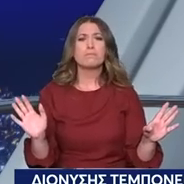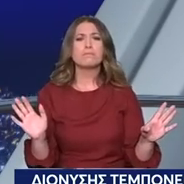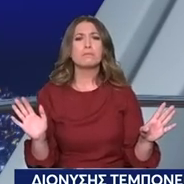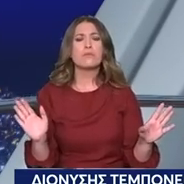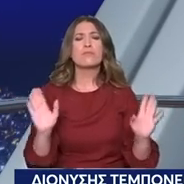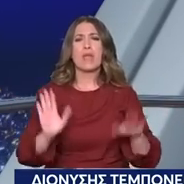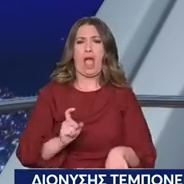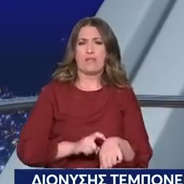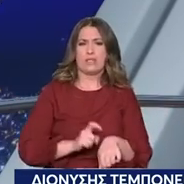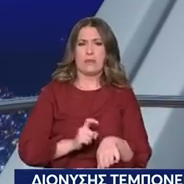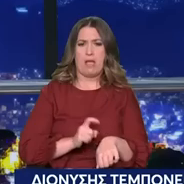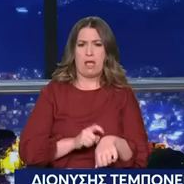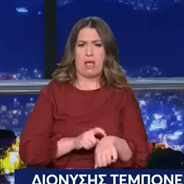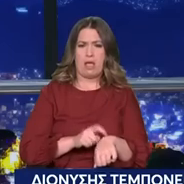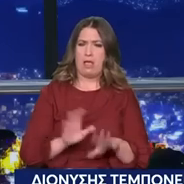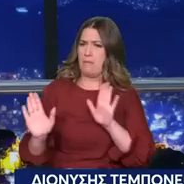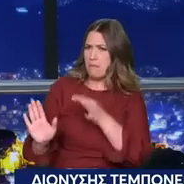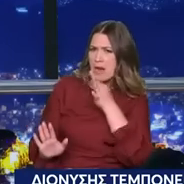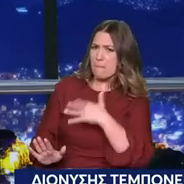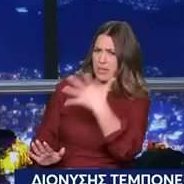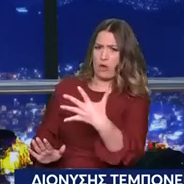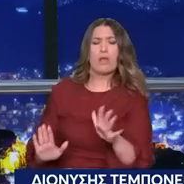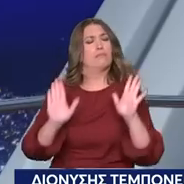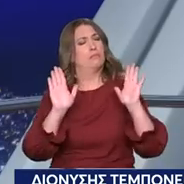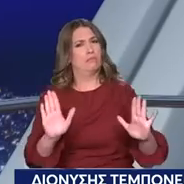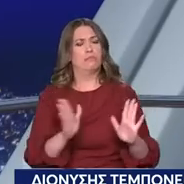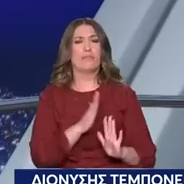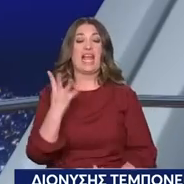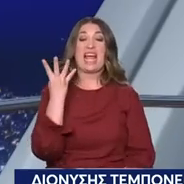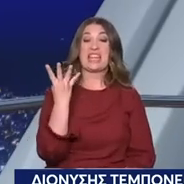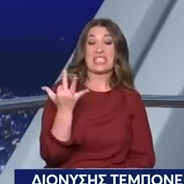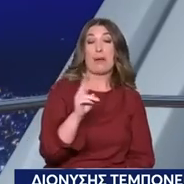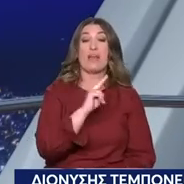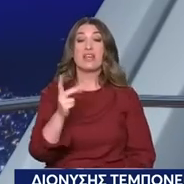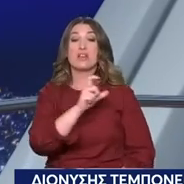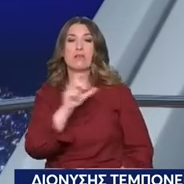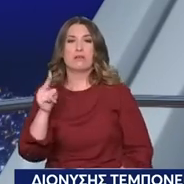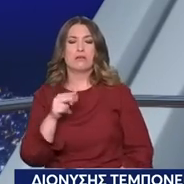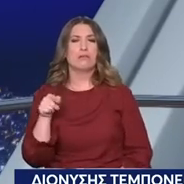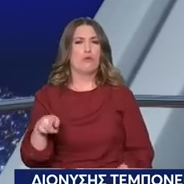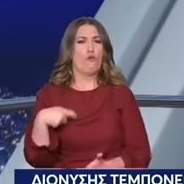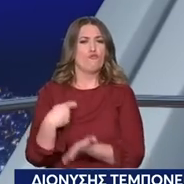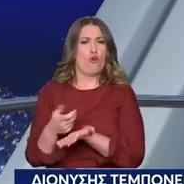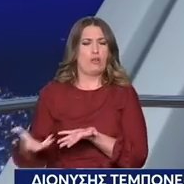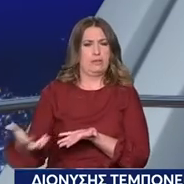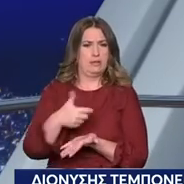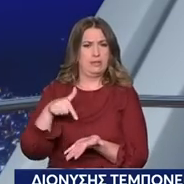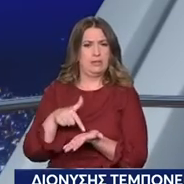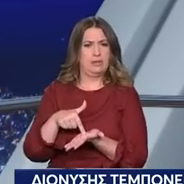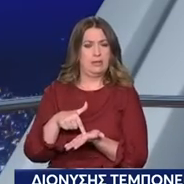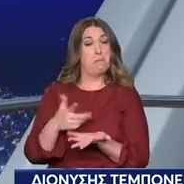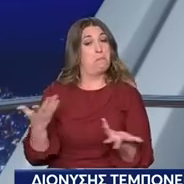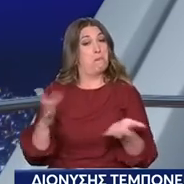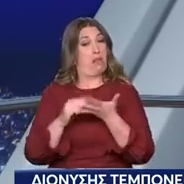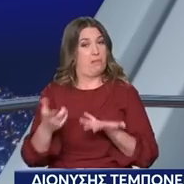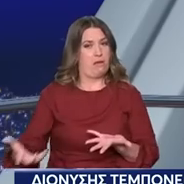αυτή τη στιγμή. Τώρα θέλετε να μου απαντήσετε και πάμε σε άλλο θέμα. Θα σας απαντήσω. Όχι. Ότι 4,5 δισεκατομμύρια ευρώ έχουν εισπρωχθεί από τους έμεσους φόρους. Αυτά τα χρήματα θα μπορούσαν να